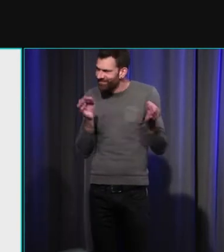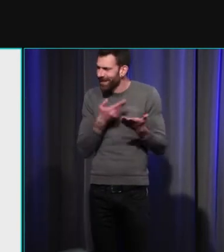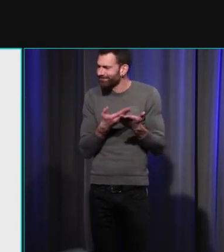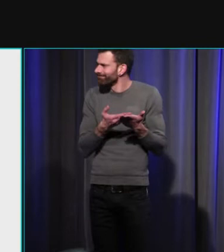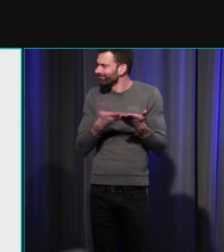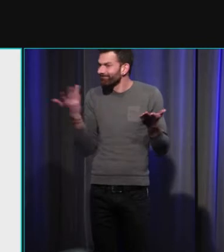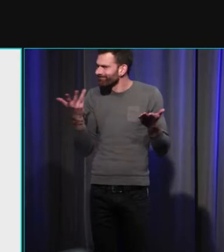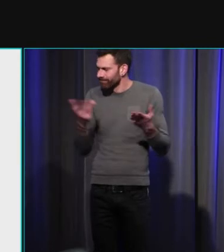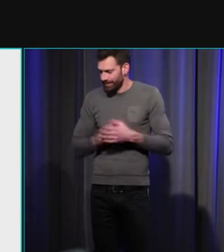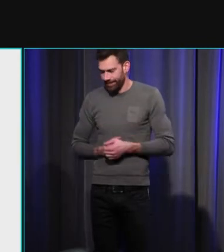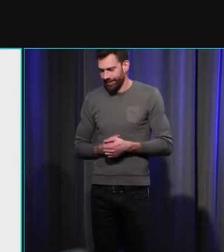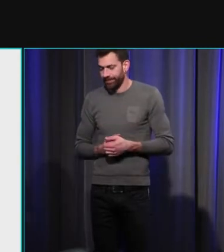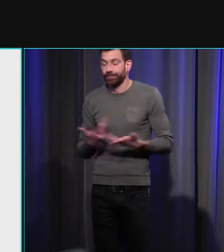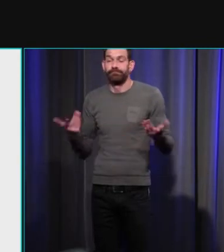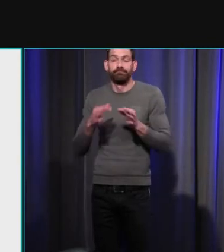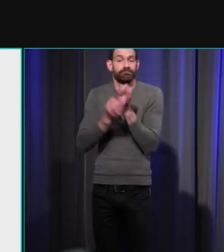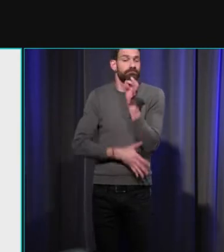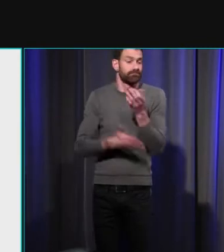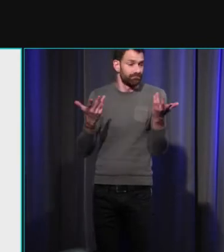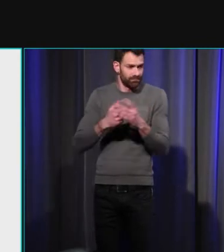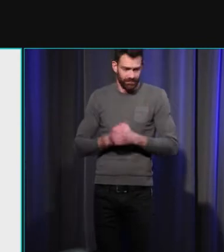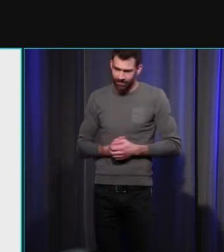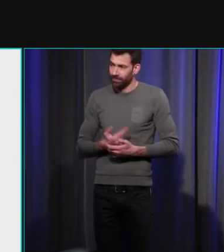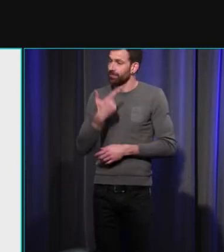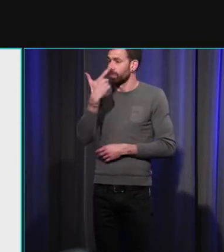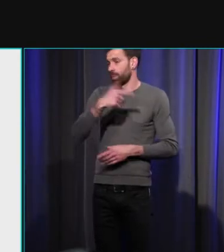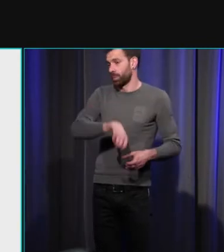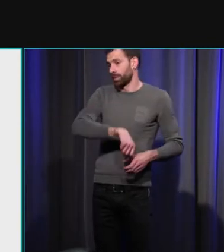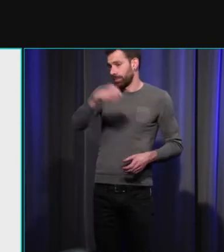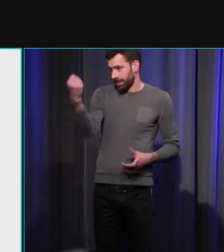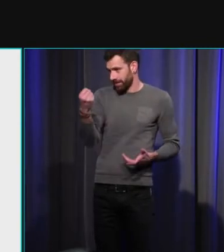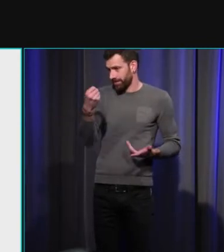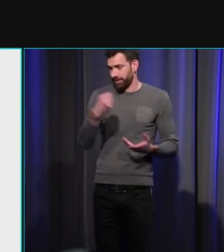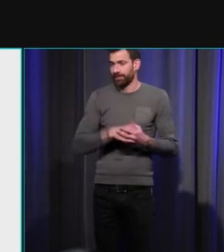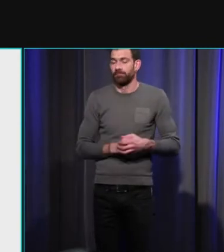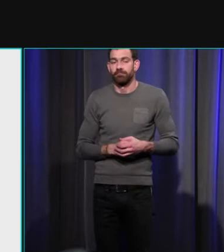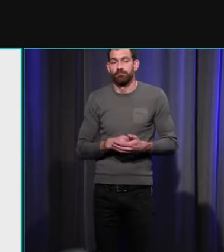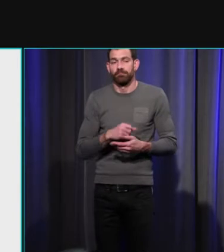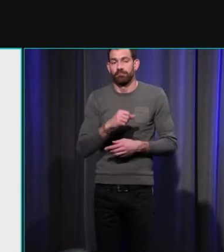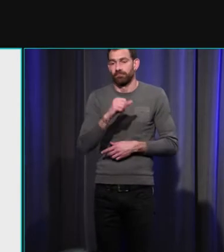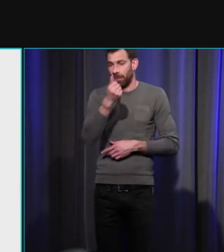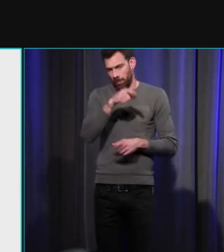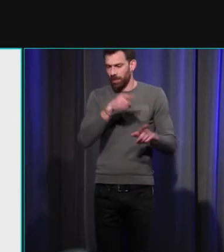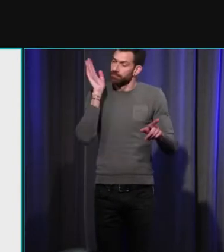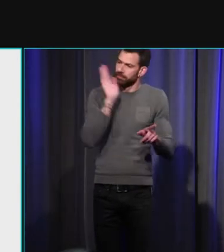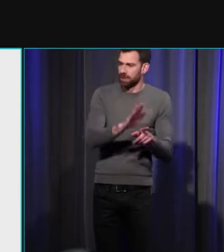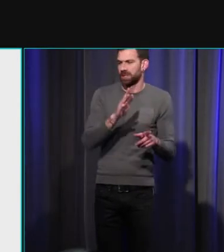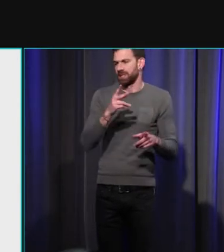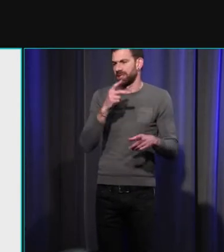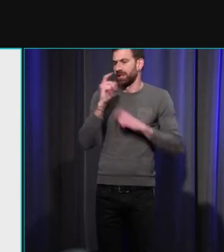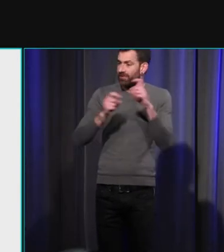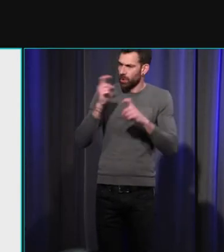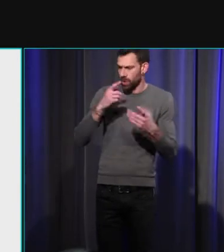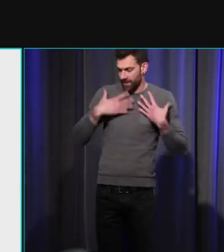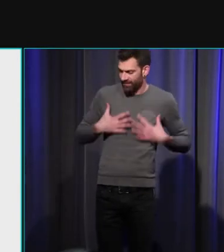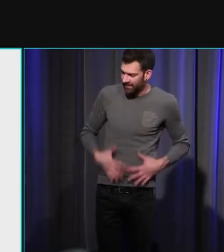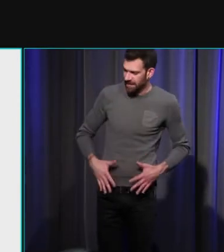et la conclusion est la suivante il ya deux glaives anglaise qui est celui de la violence physique de la coercition